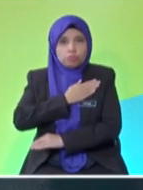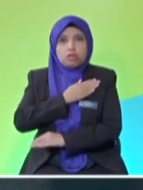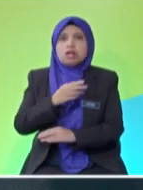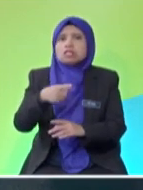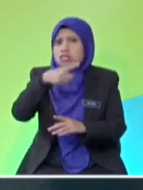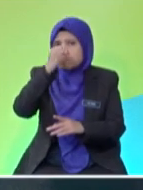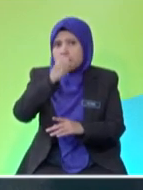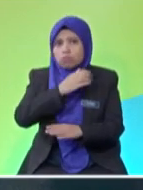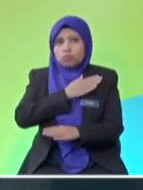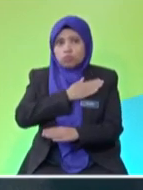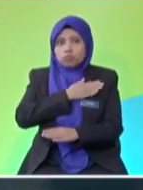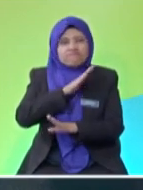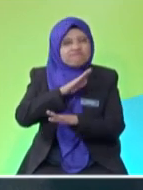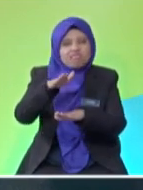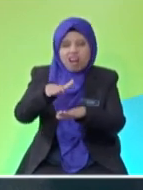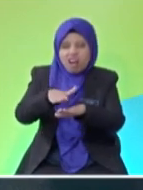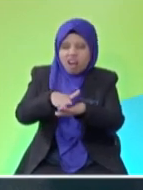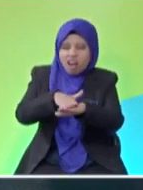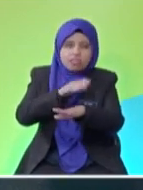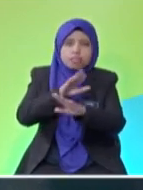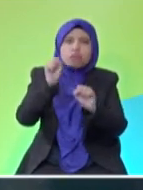itu kita tidak menggunakan